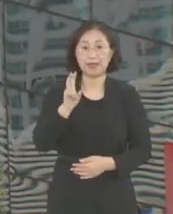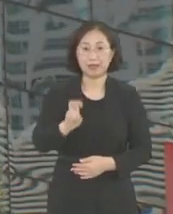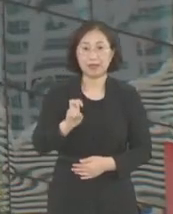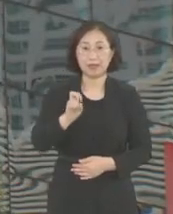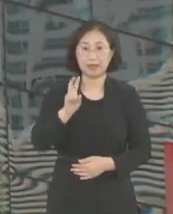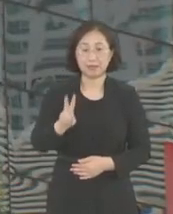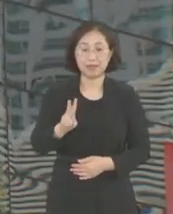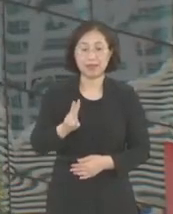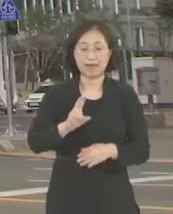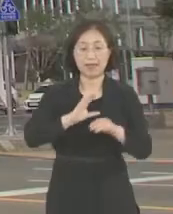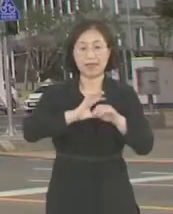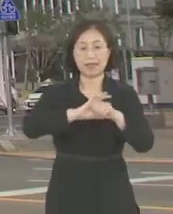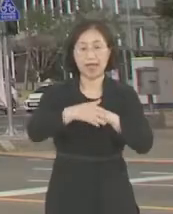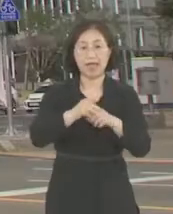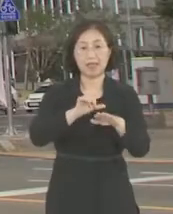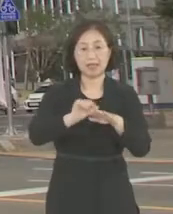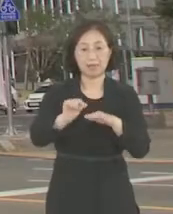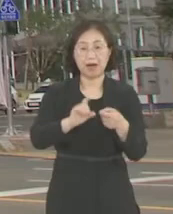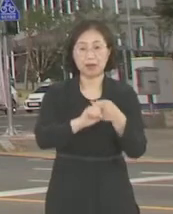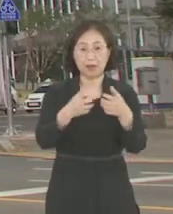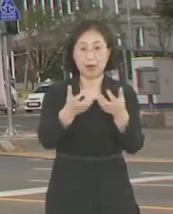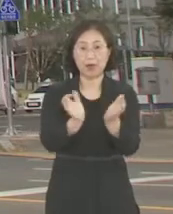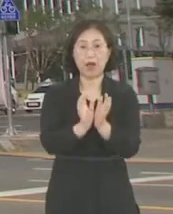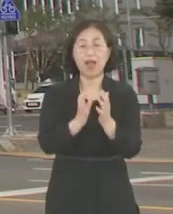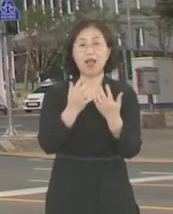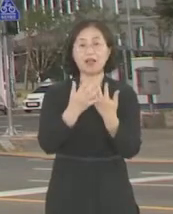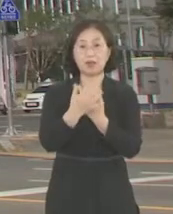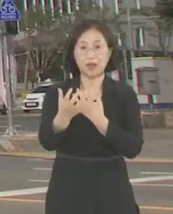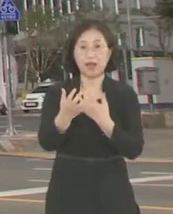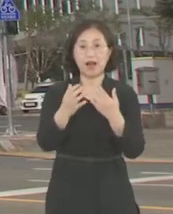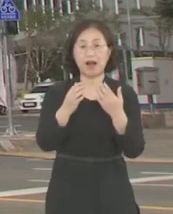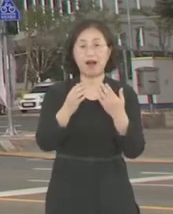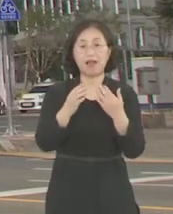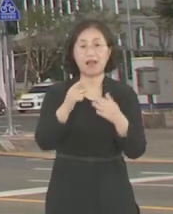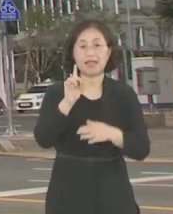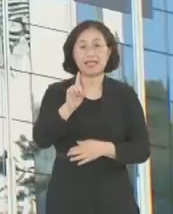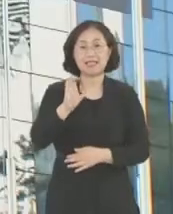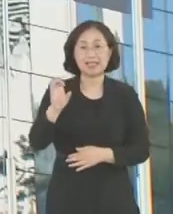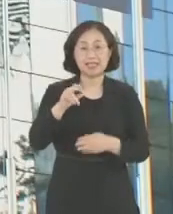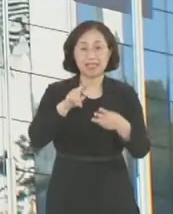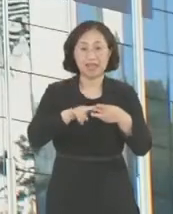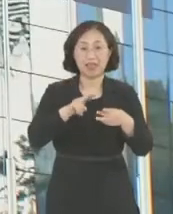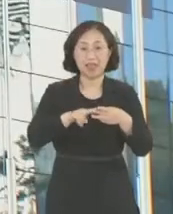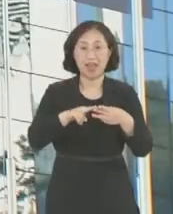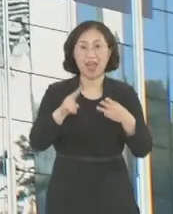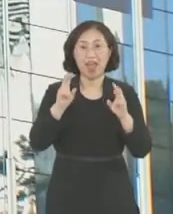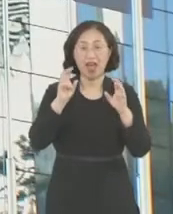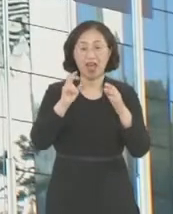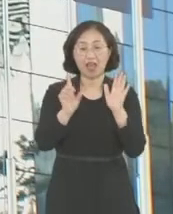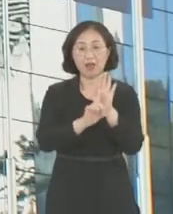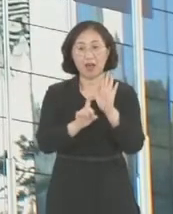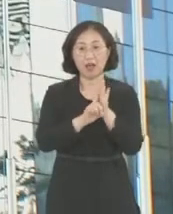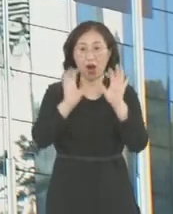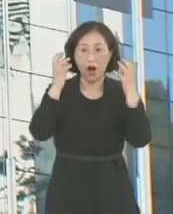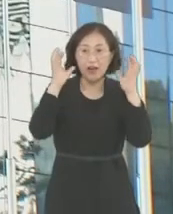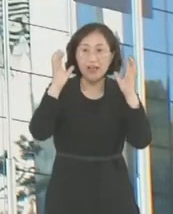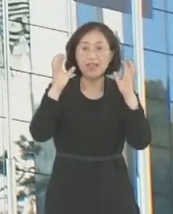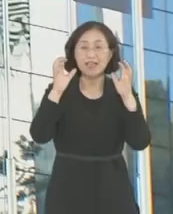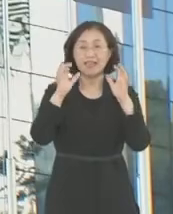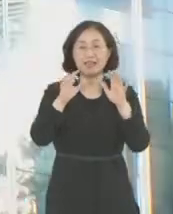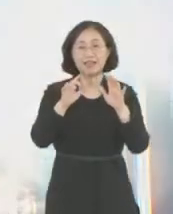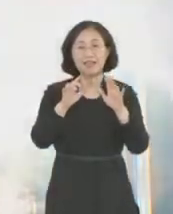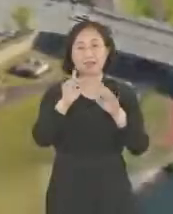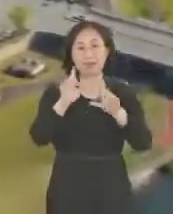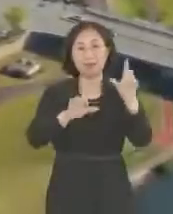2022 세계지방정부연합 총회가 열리는 대전 컨벤션센터 외벽에 총회 주제를 날리는 어린이의 모습이 담긴 대형 포스터가